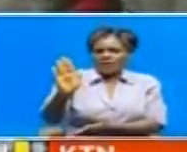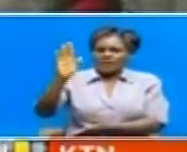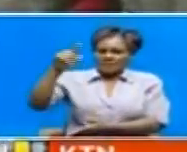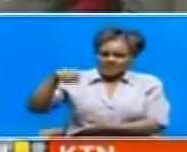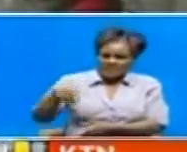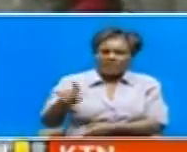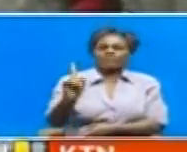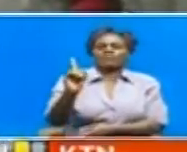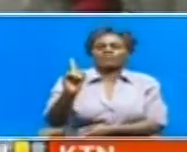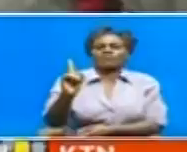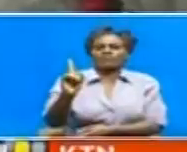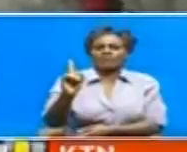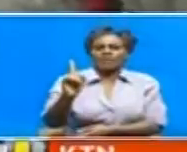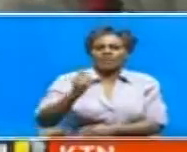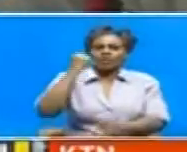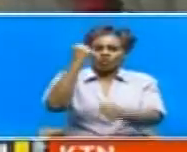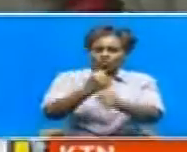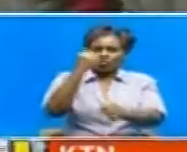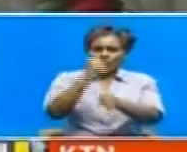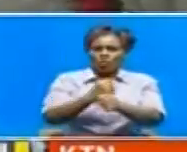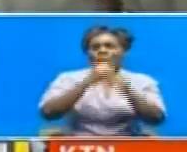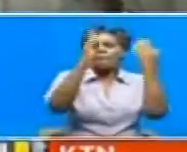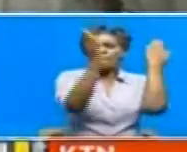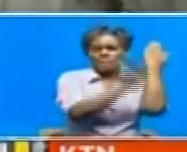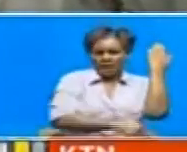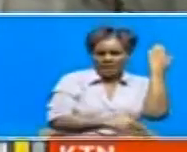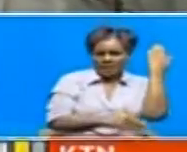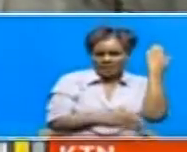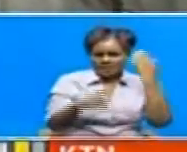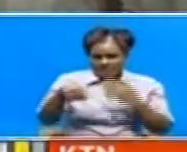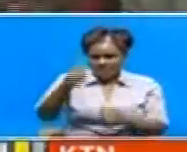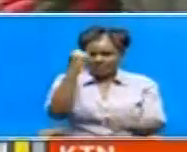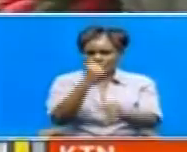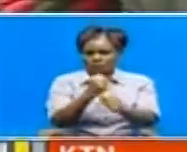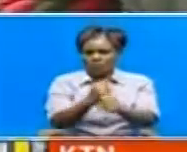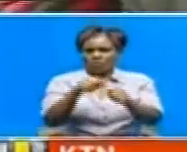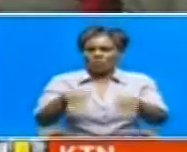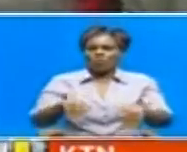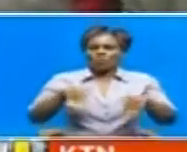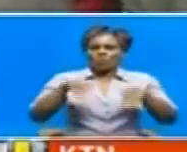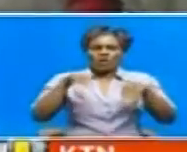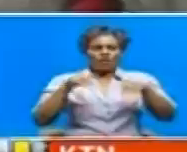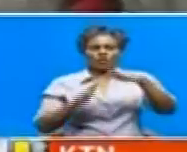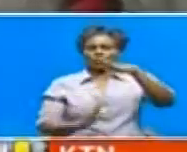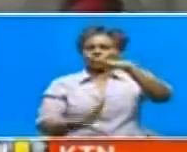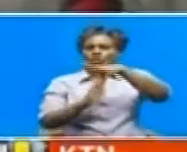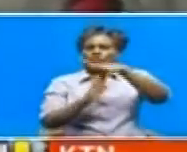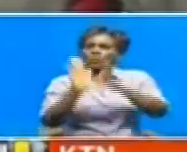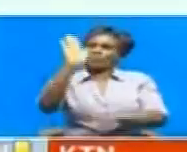kwamba akifanya maovu yale ambaye anatenda, anagojewa kule juu ni Mwenyezi